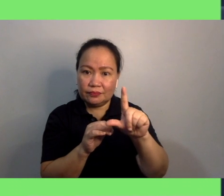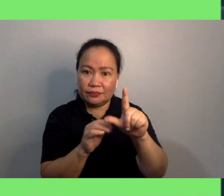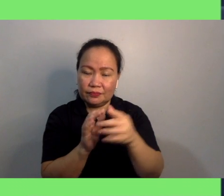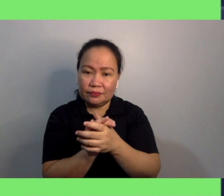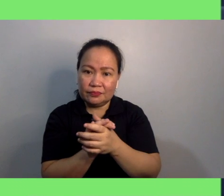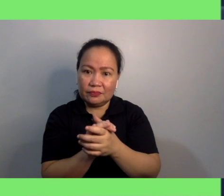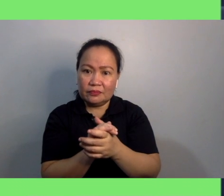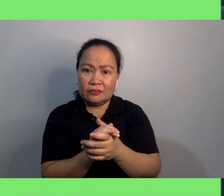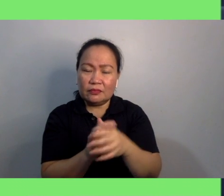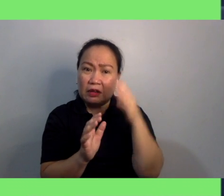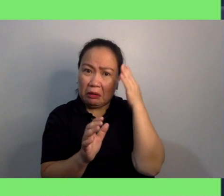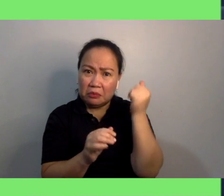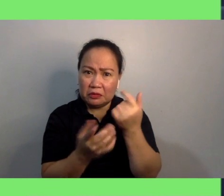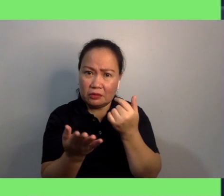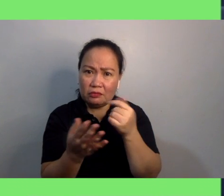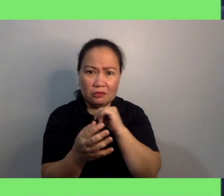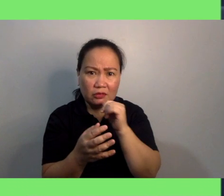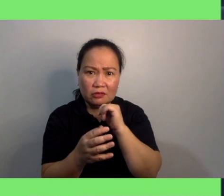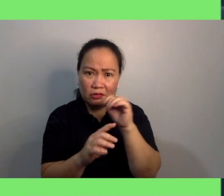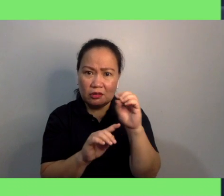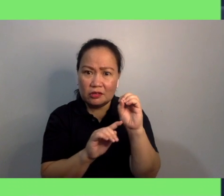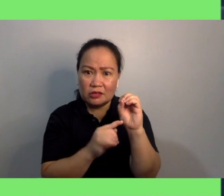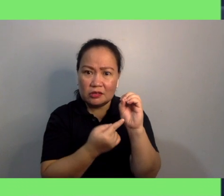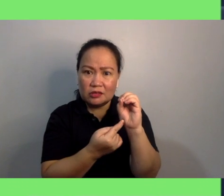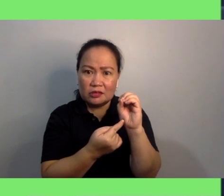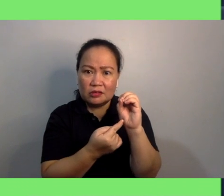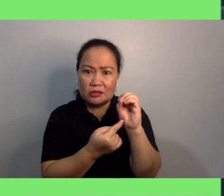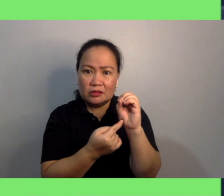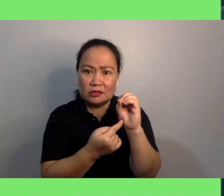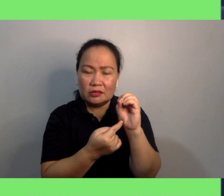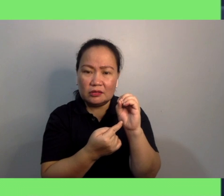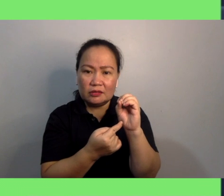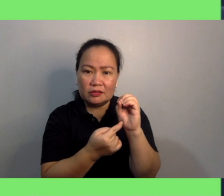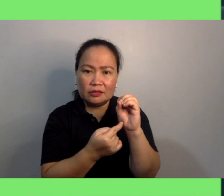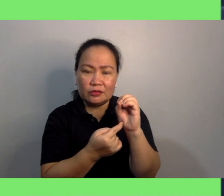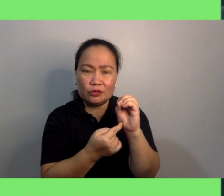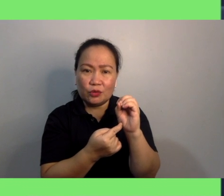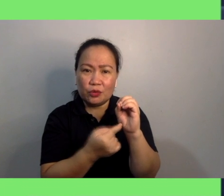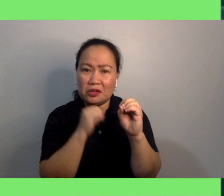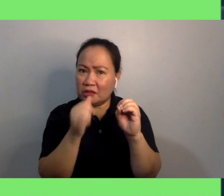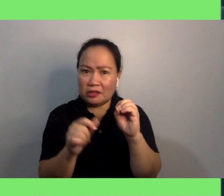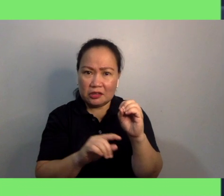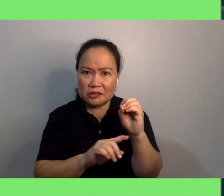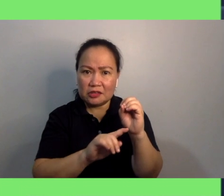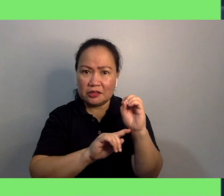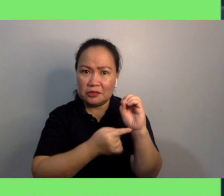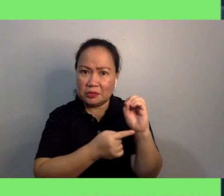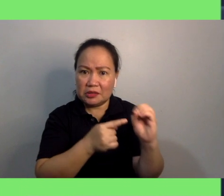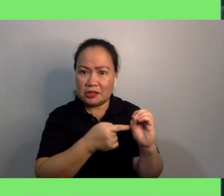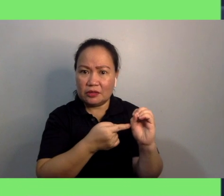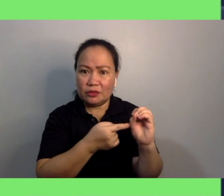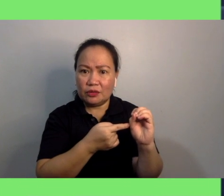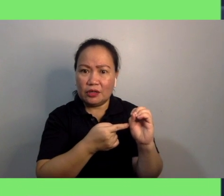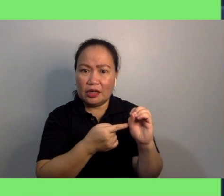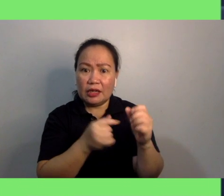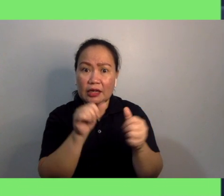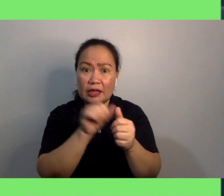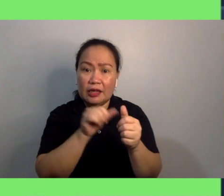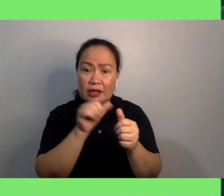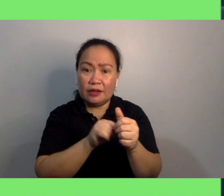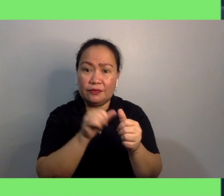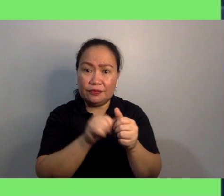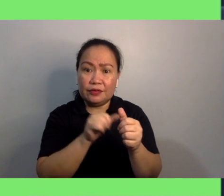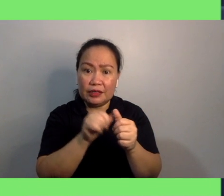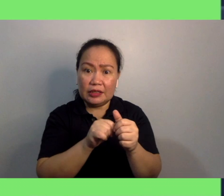ito hindi siya nag-start sa 0 degree? Bilangin nyo po yung units. Ito po siya. So, kada guhit niyan, 5 degrees yan. Yung